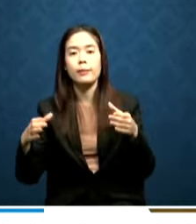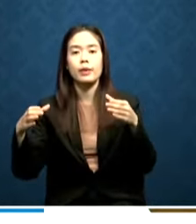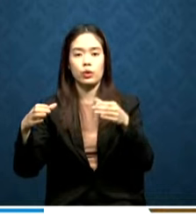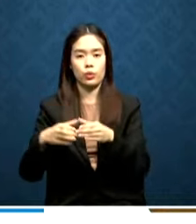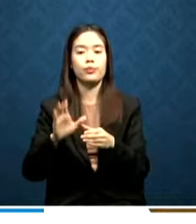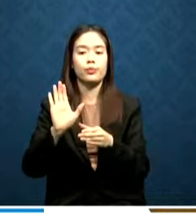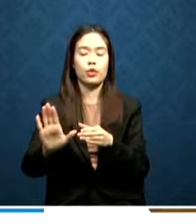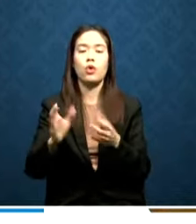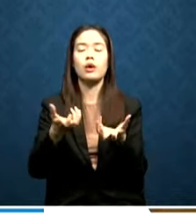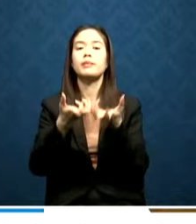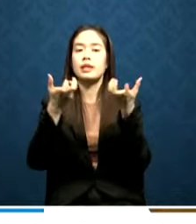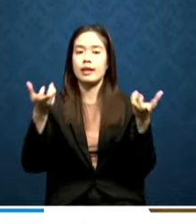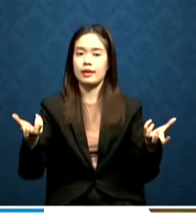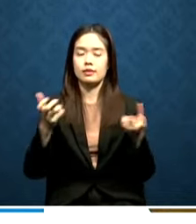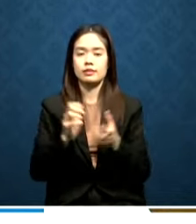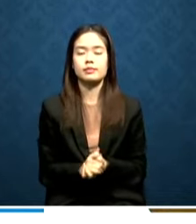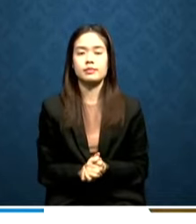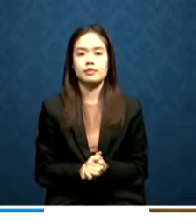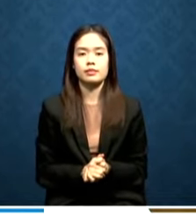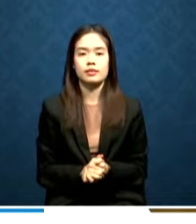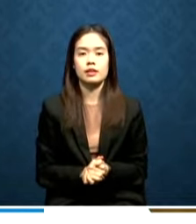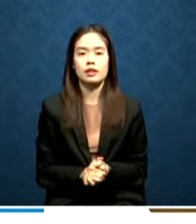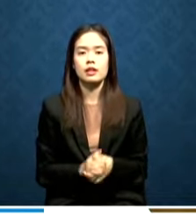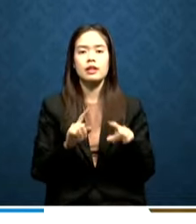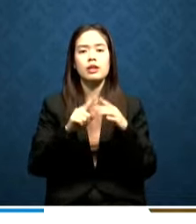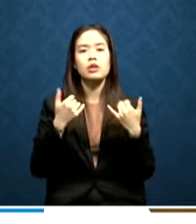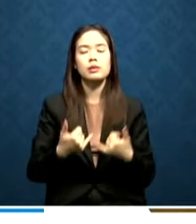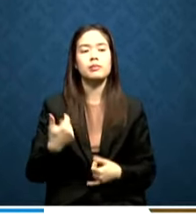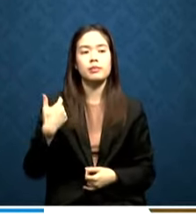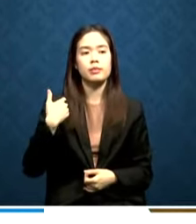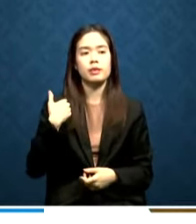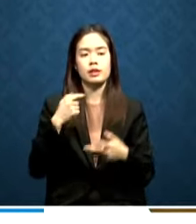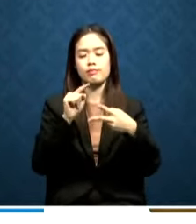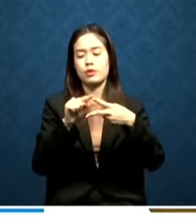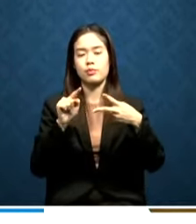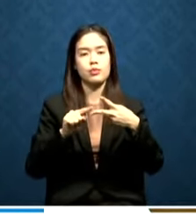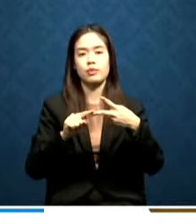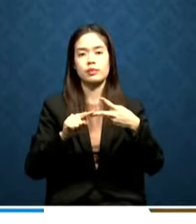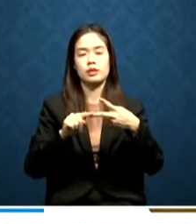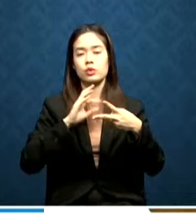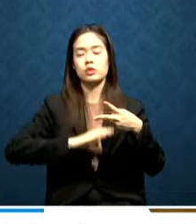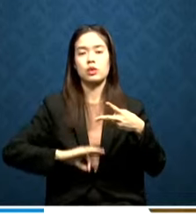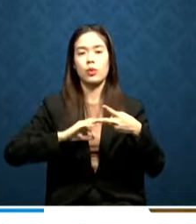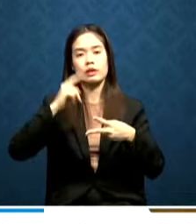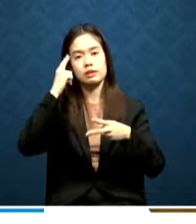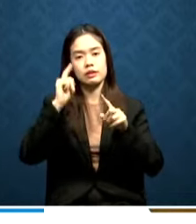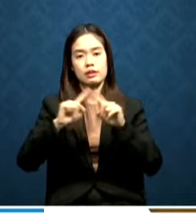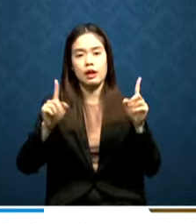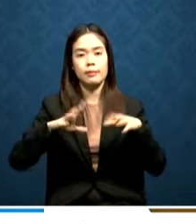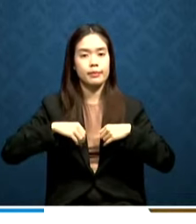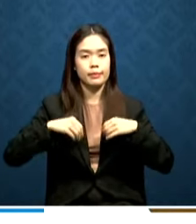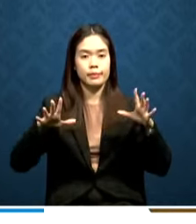ษฎีกาตอนแจ้งมาว่าเขาไม่เห็นด้วยในสองประเด็นประเด็นแรกถ้าเราทำเป็นเฉพา